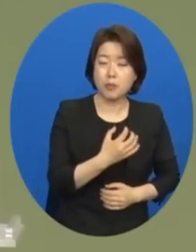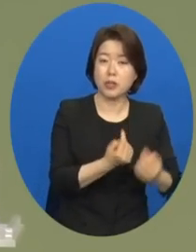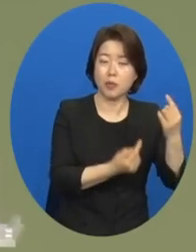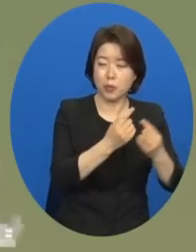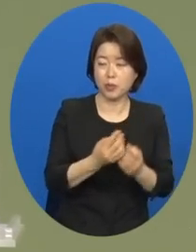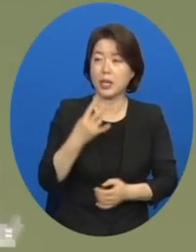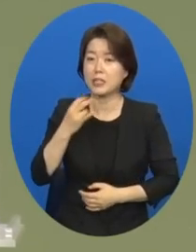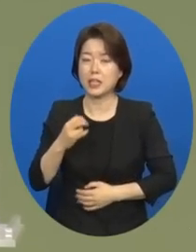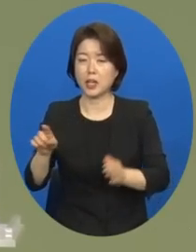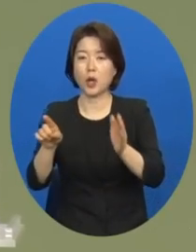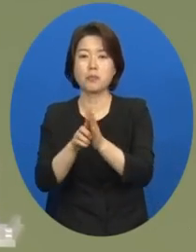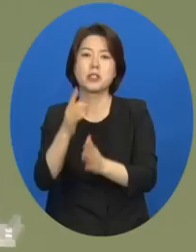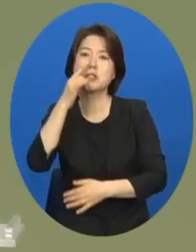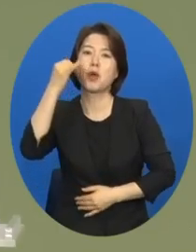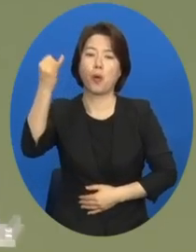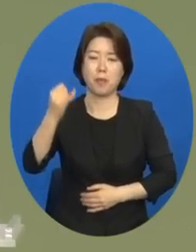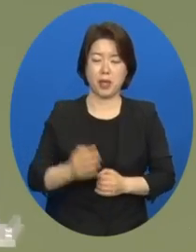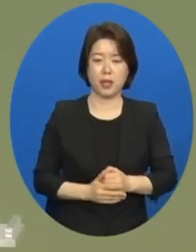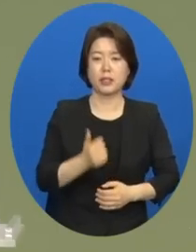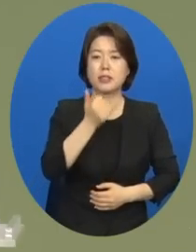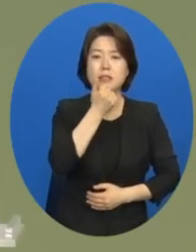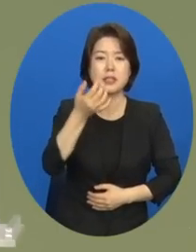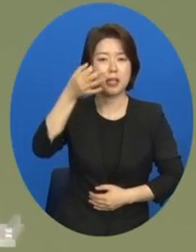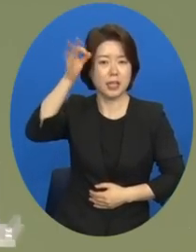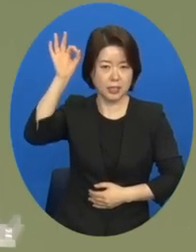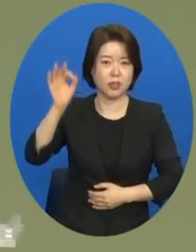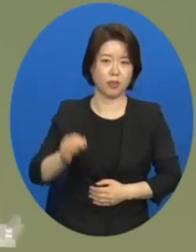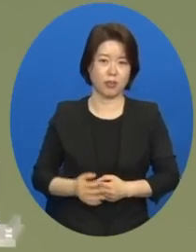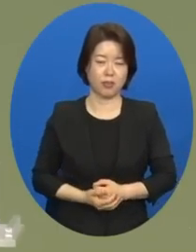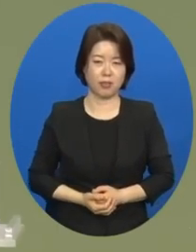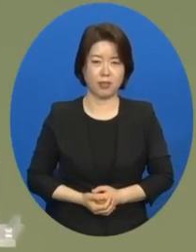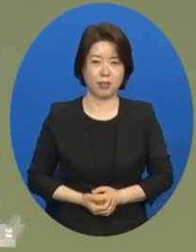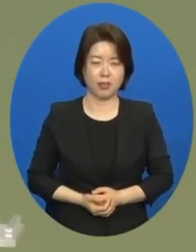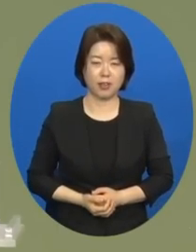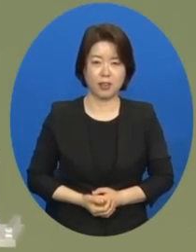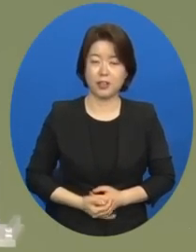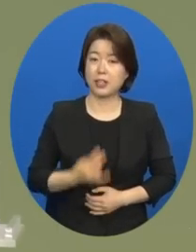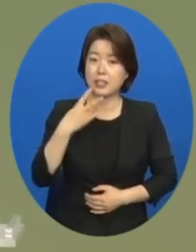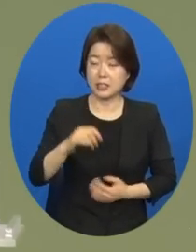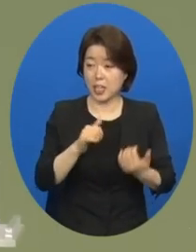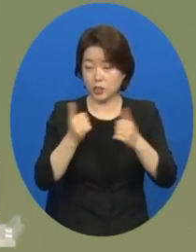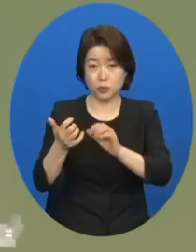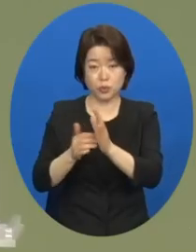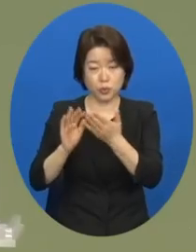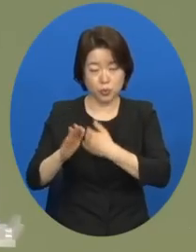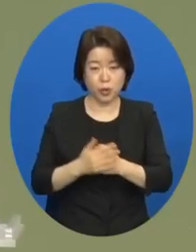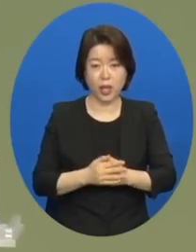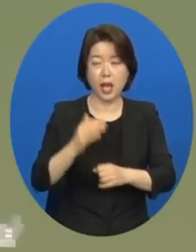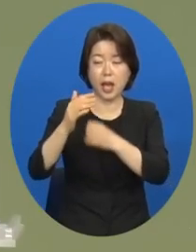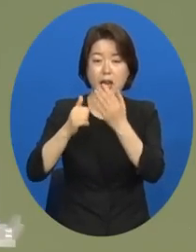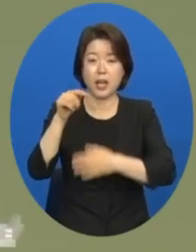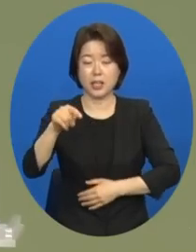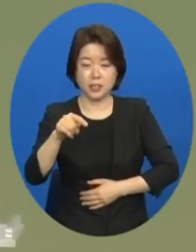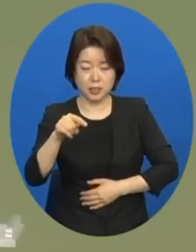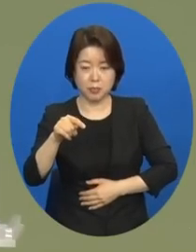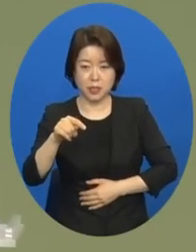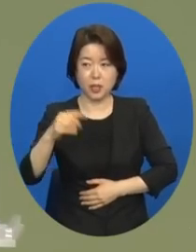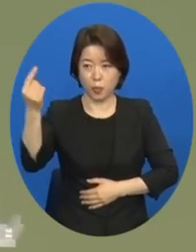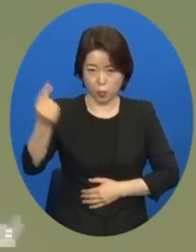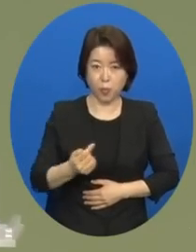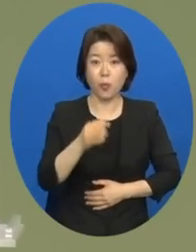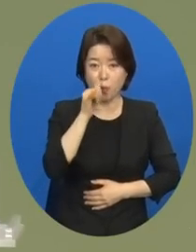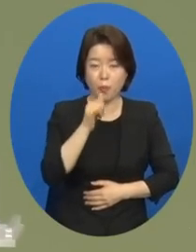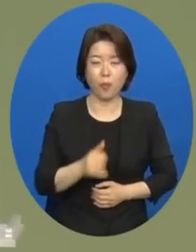어머니라고 이삭이 인정했어요 그래서 사라가 죽은 하나님께서 이삭을 방문해 주셨습니다